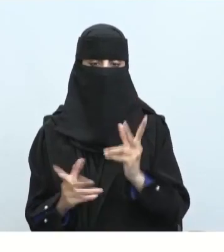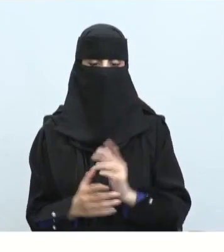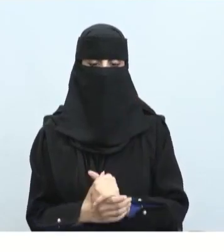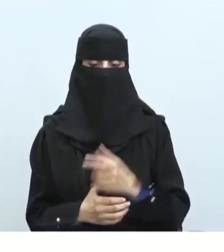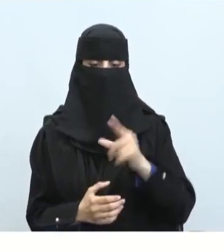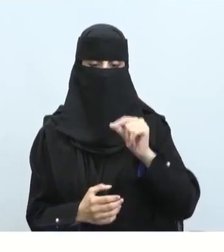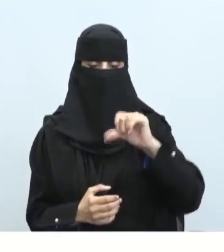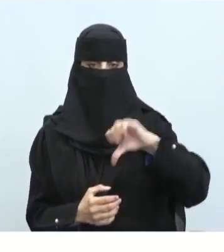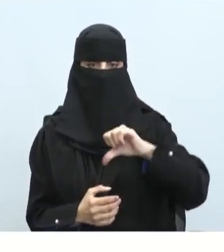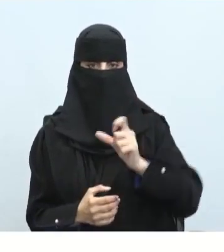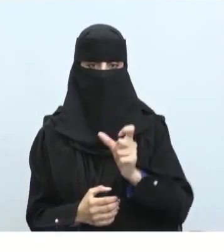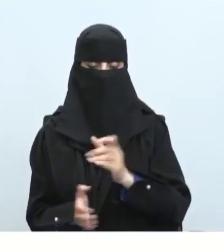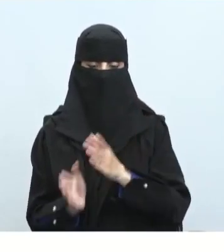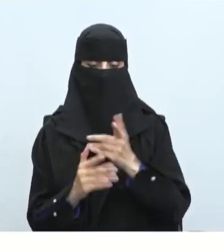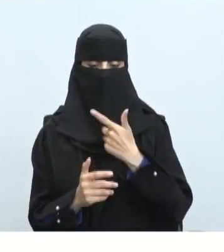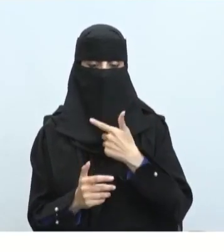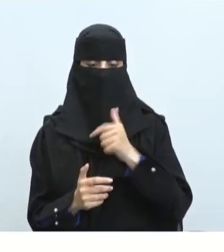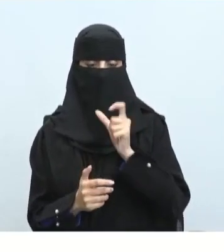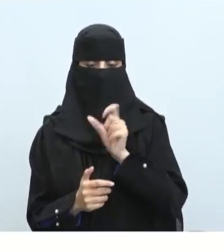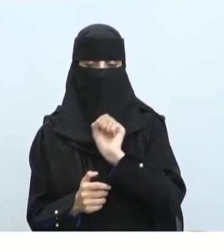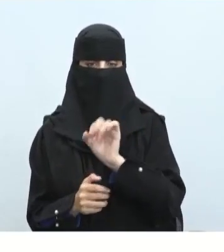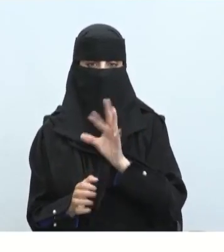ان اسمه